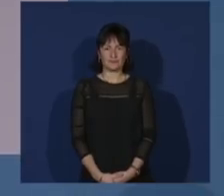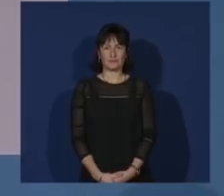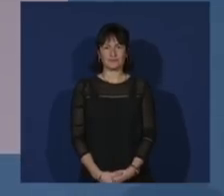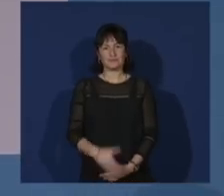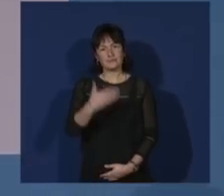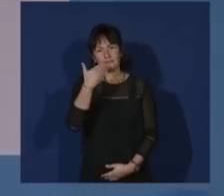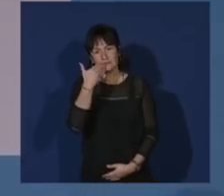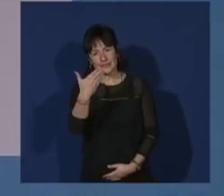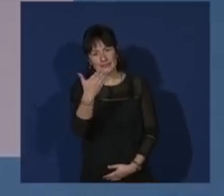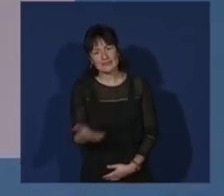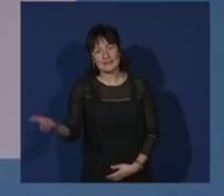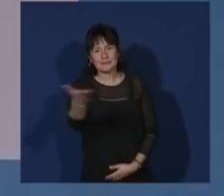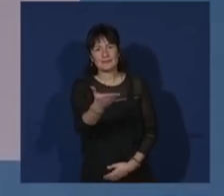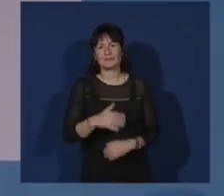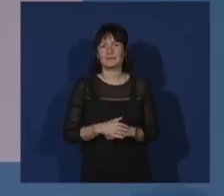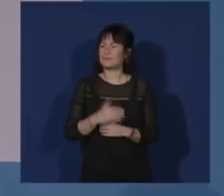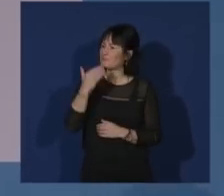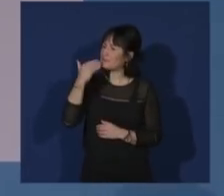Merci à vous. Merci.